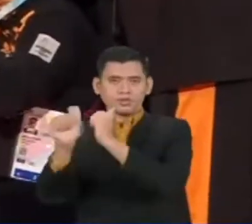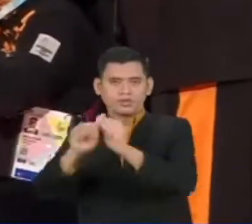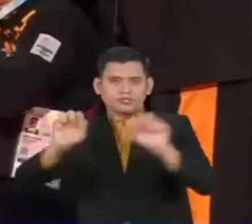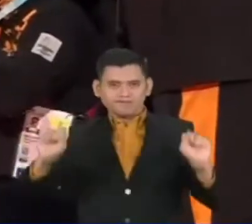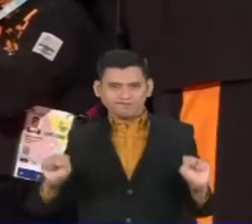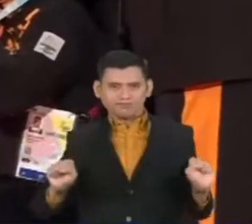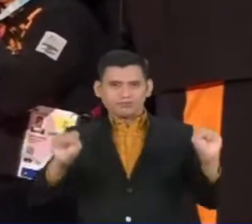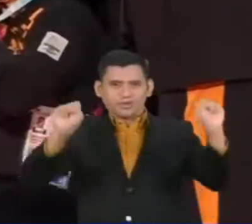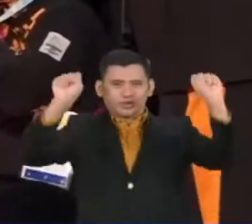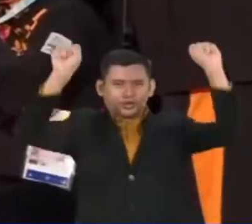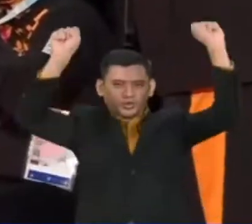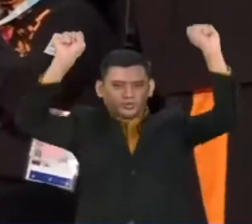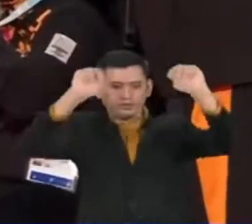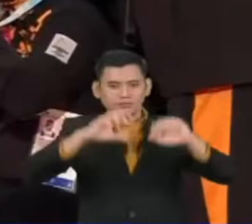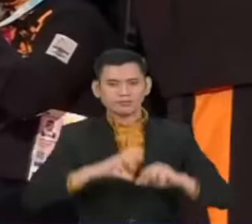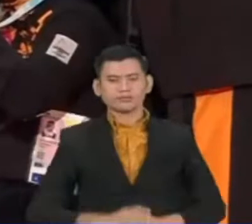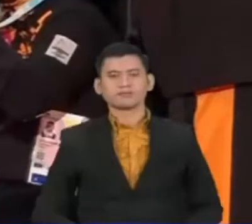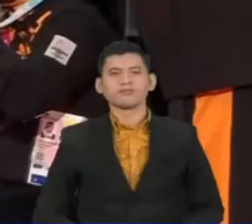berat.